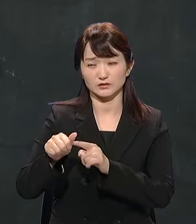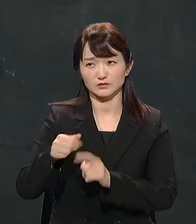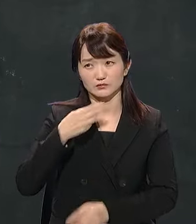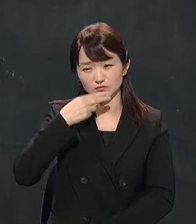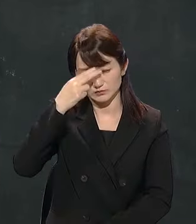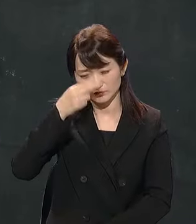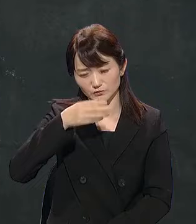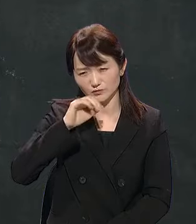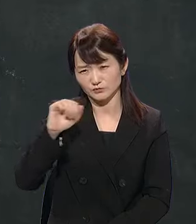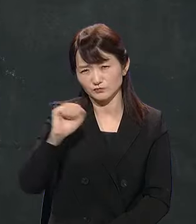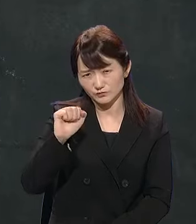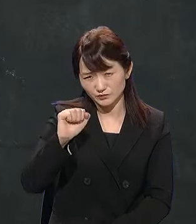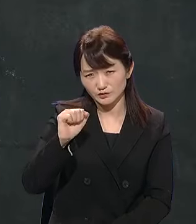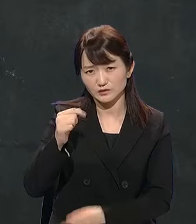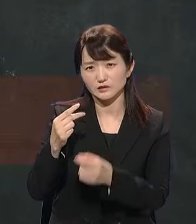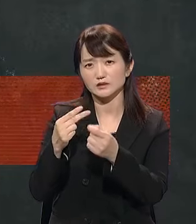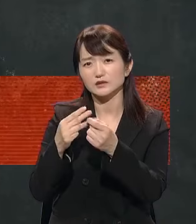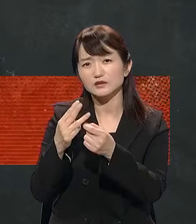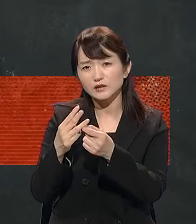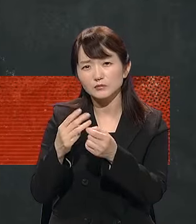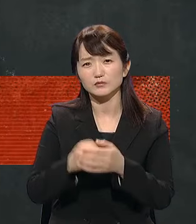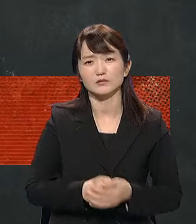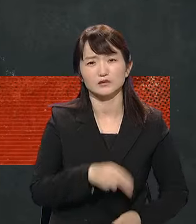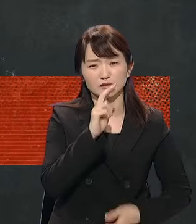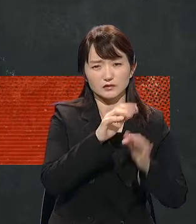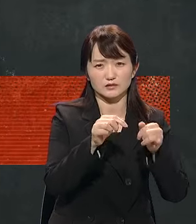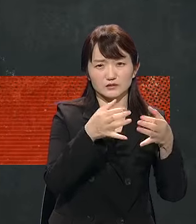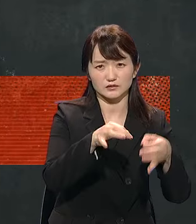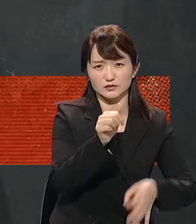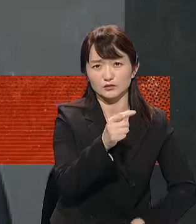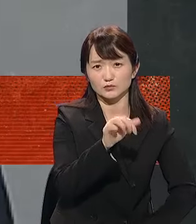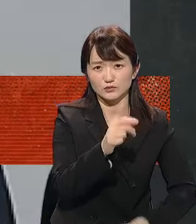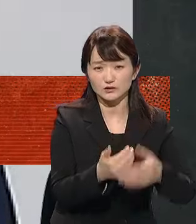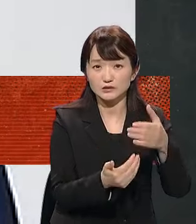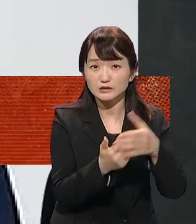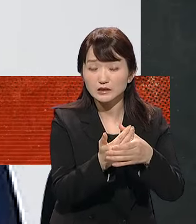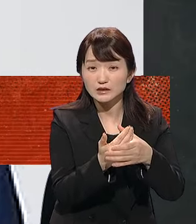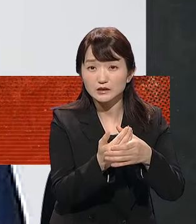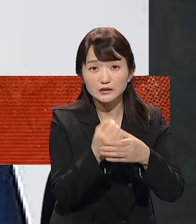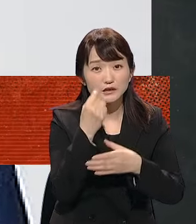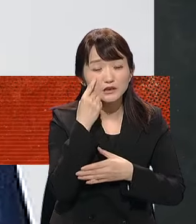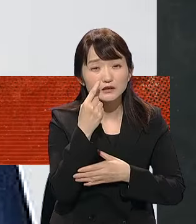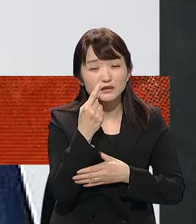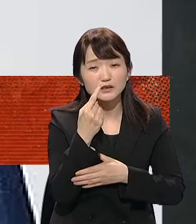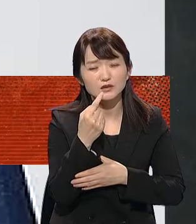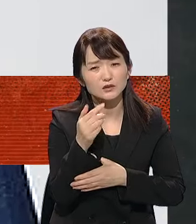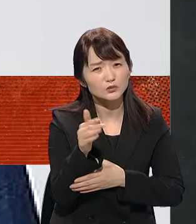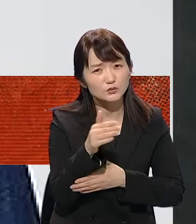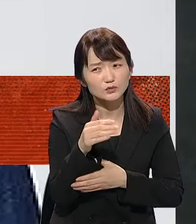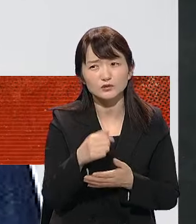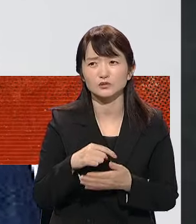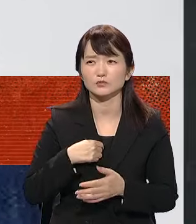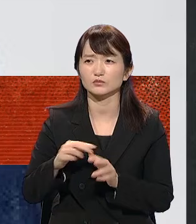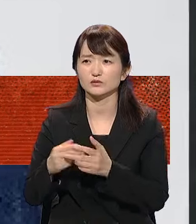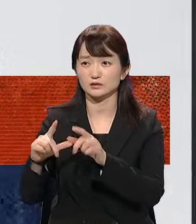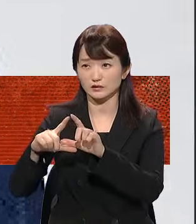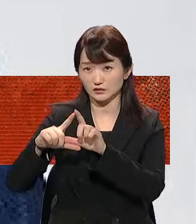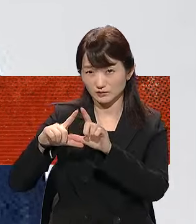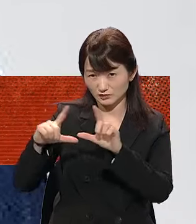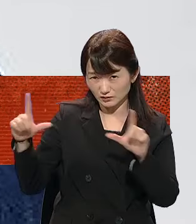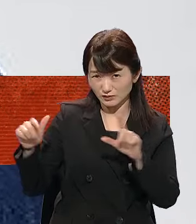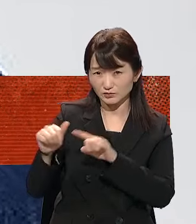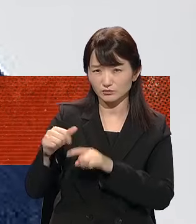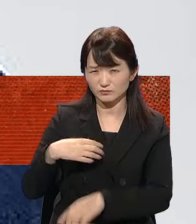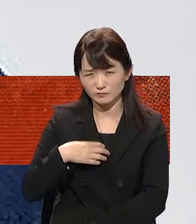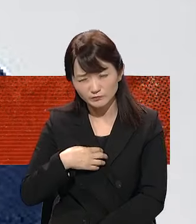가수 김호중 씨 사건이 있은지 한 달도 안 됐는데 본인도 연예인이면 자 지금 사진 나가고 있는데 좀 경각심을 같은 걸 좀